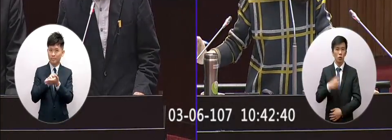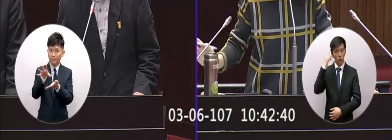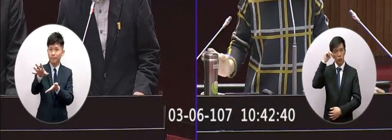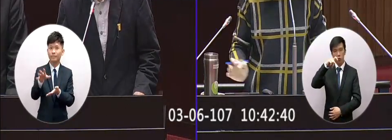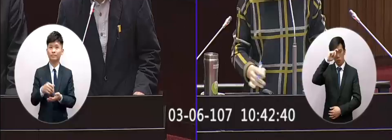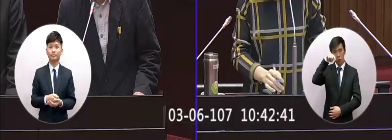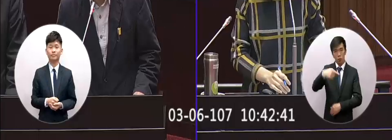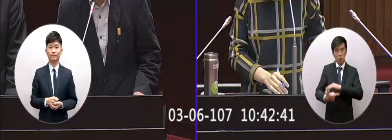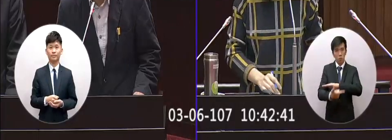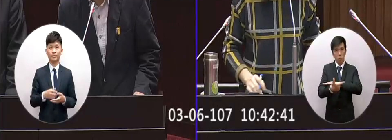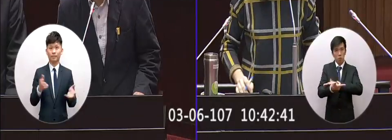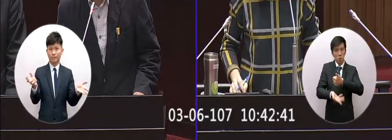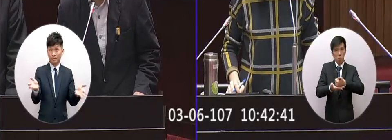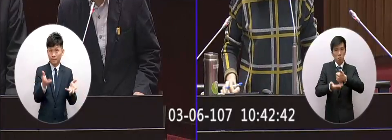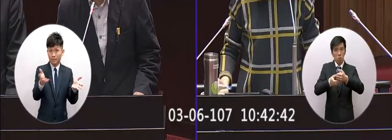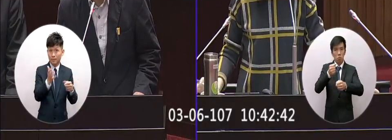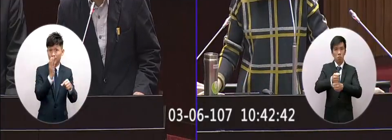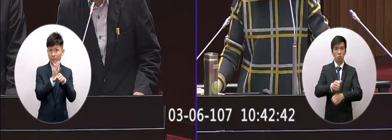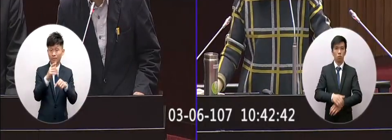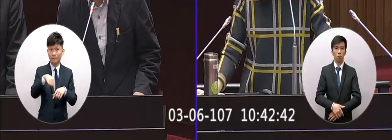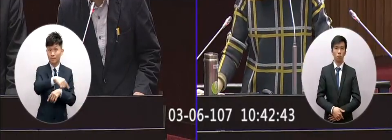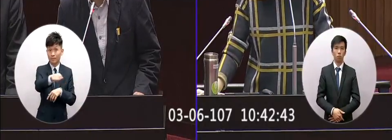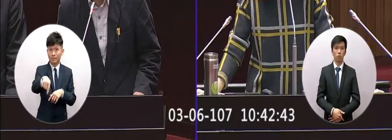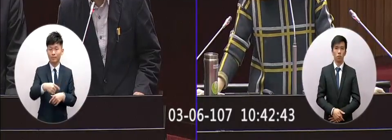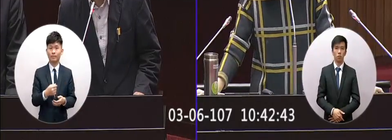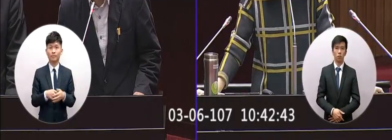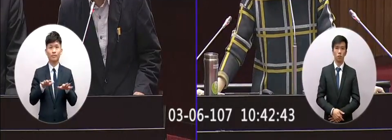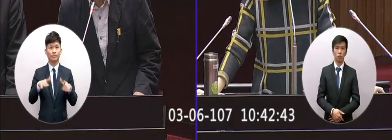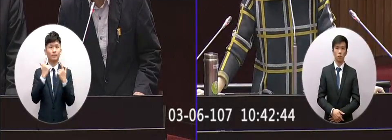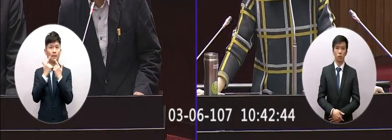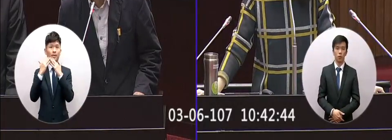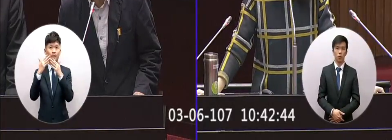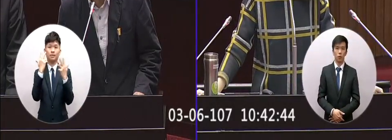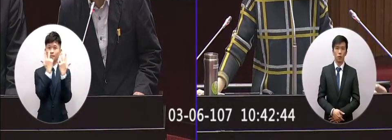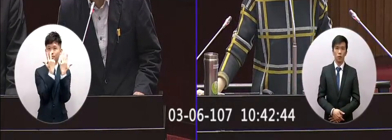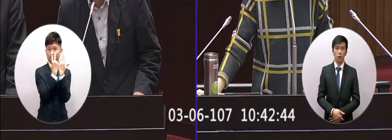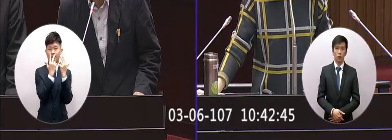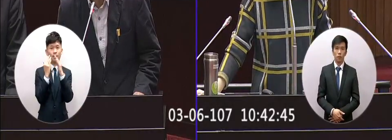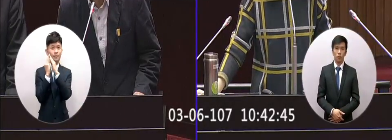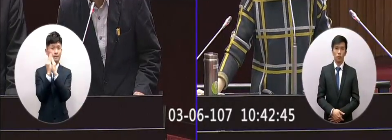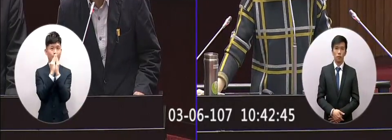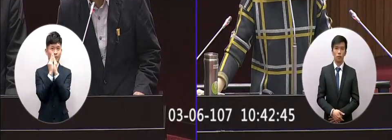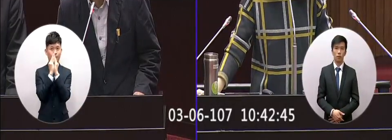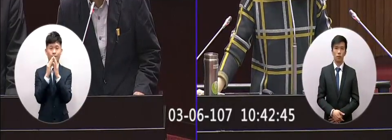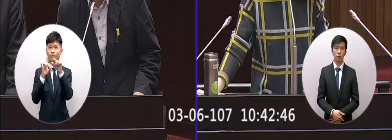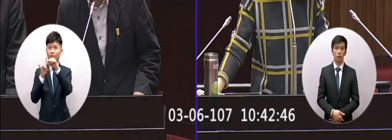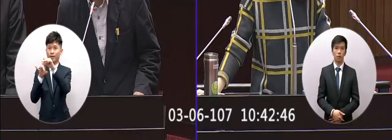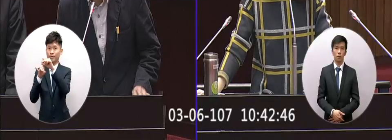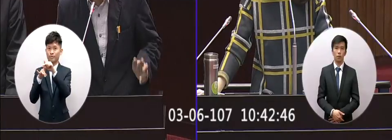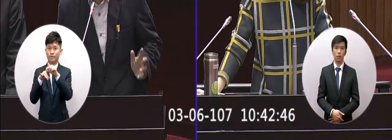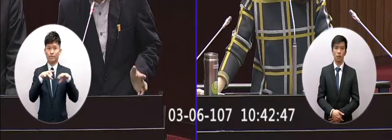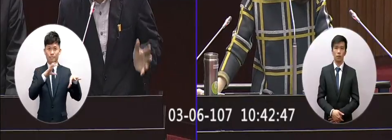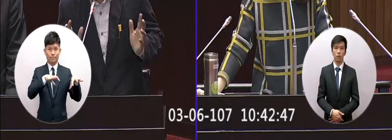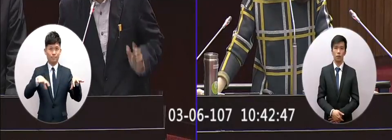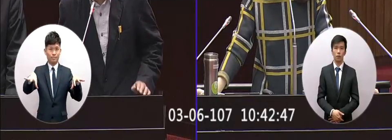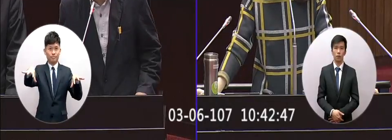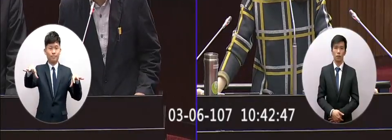推动。 对，就新建的部分呢，现在不管是在台北市、新北市、桃园、台中